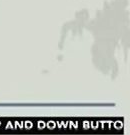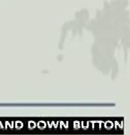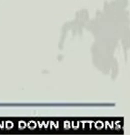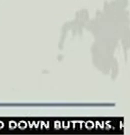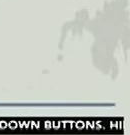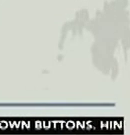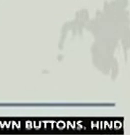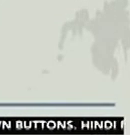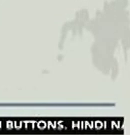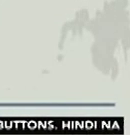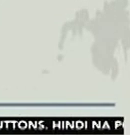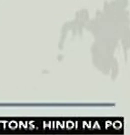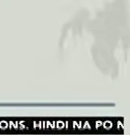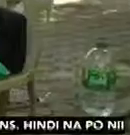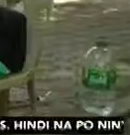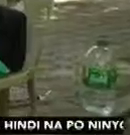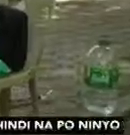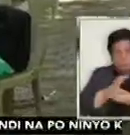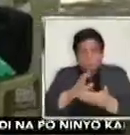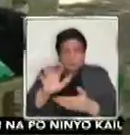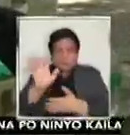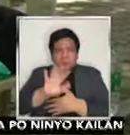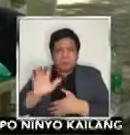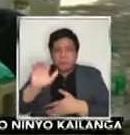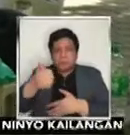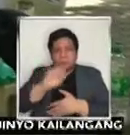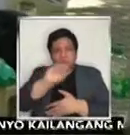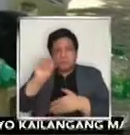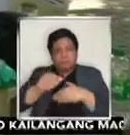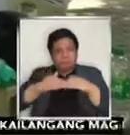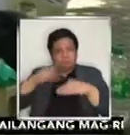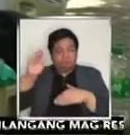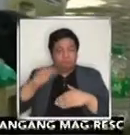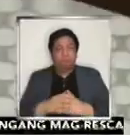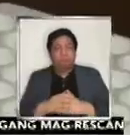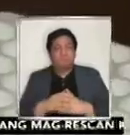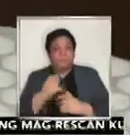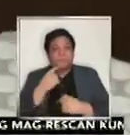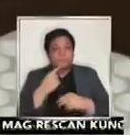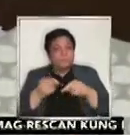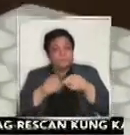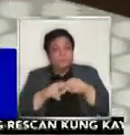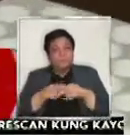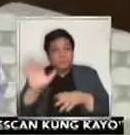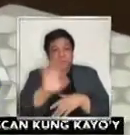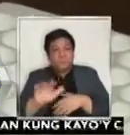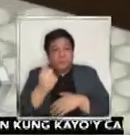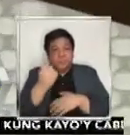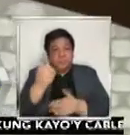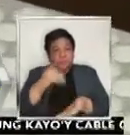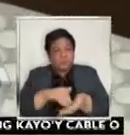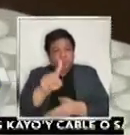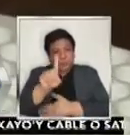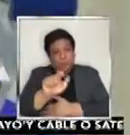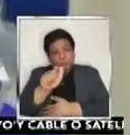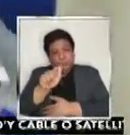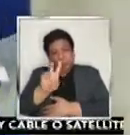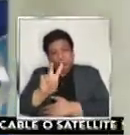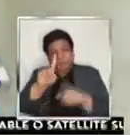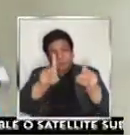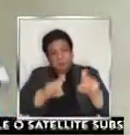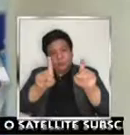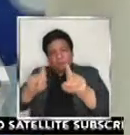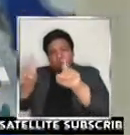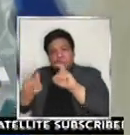epicenter, even higher than up to 10%. Dagdag pa niya, umaabot na sa 11,127 tests ang nagagawa ng